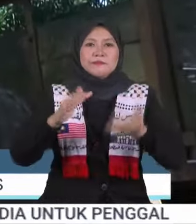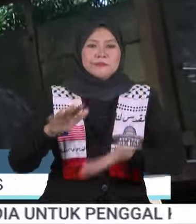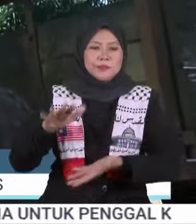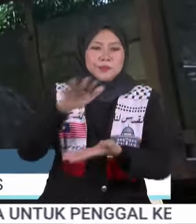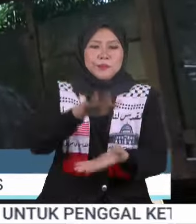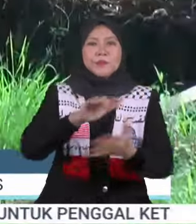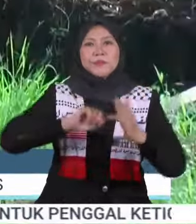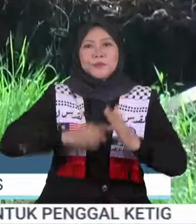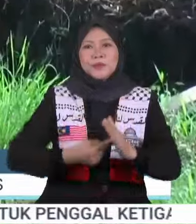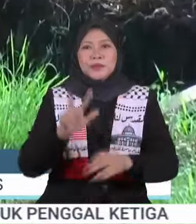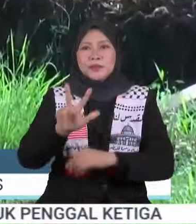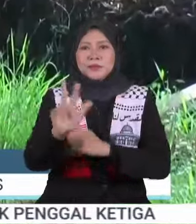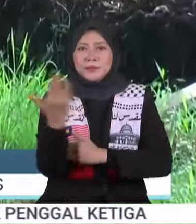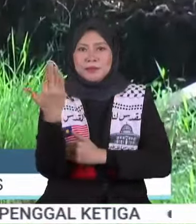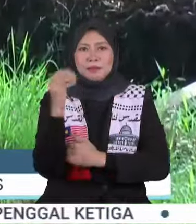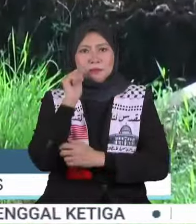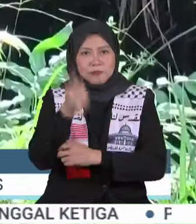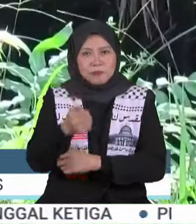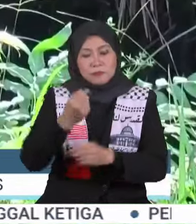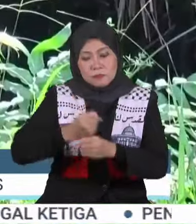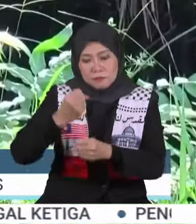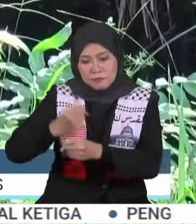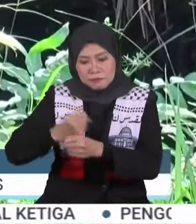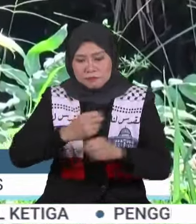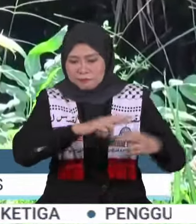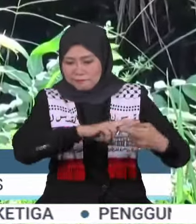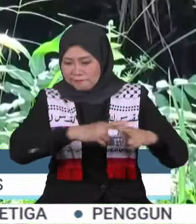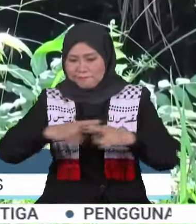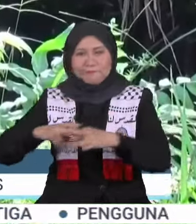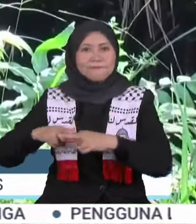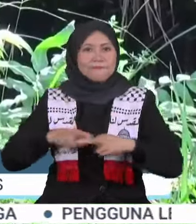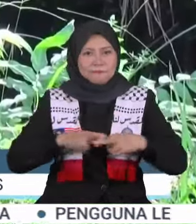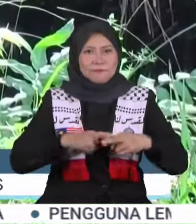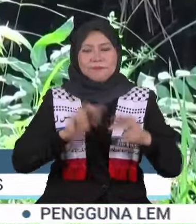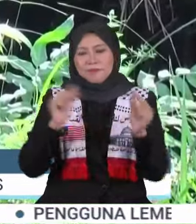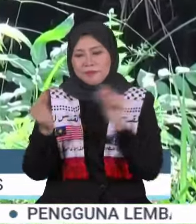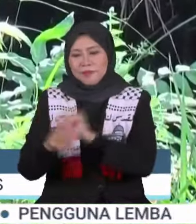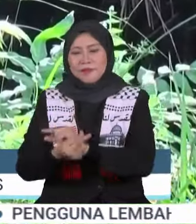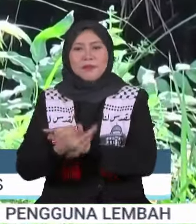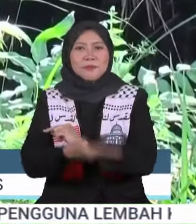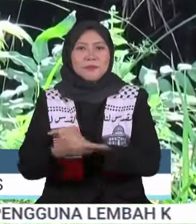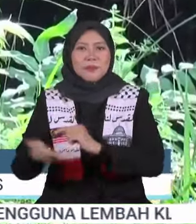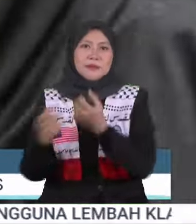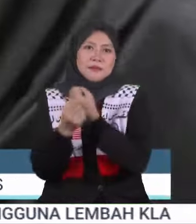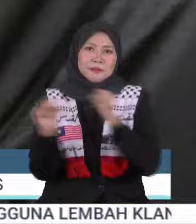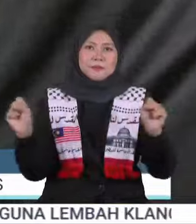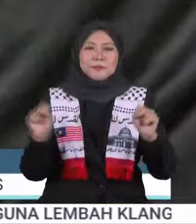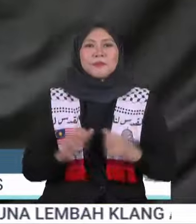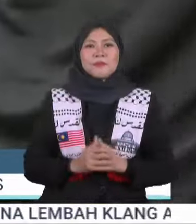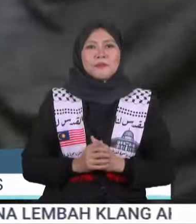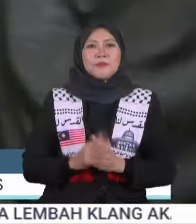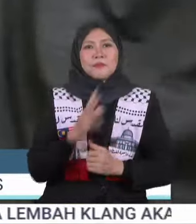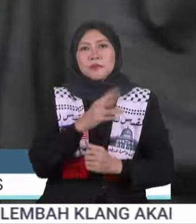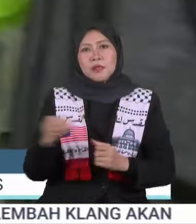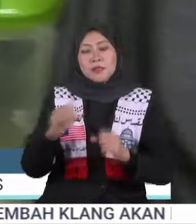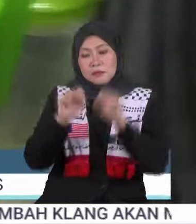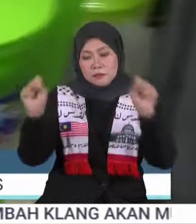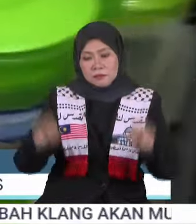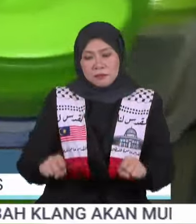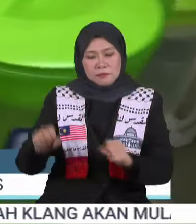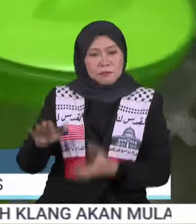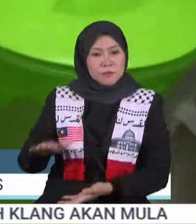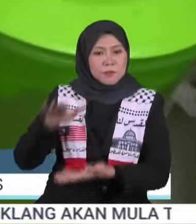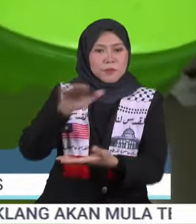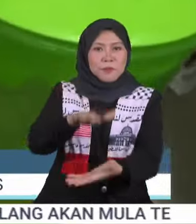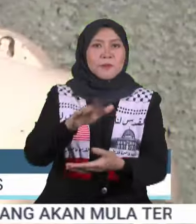bermula 3 pagi esok setelah kerja-kerja penyenggaraan dan penggantian aset siap. Seterusnya, apabila sistem